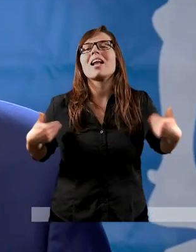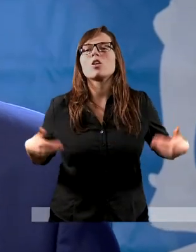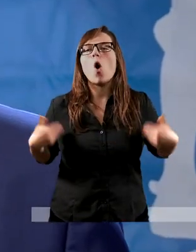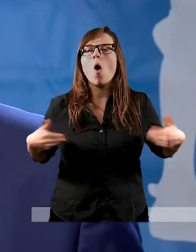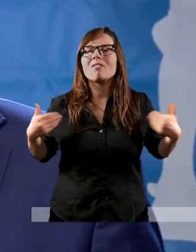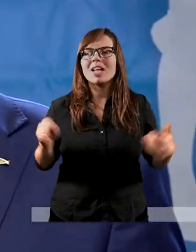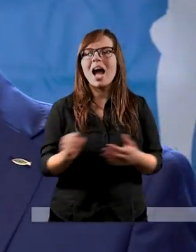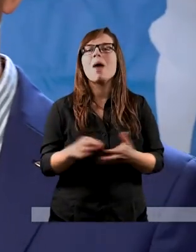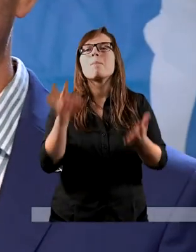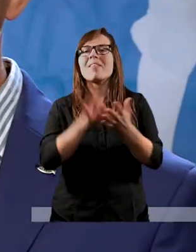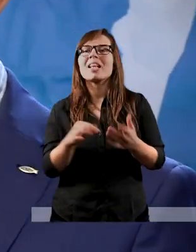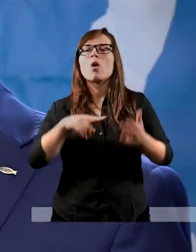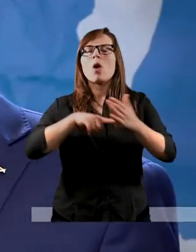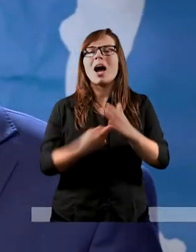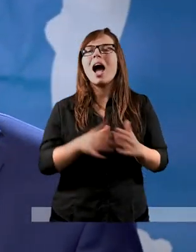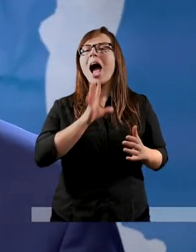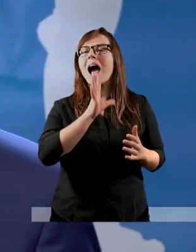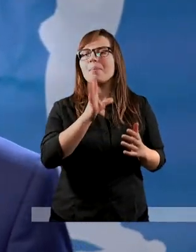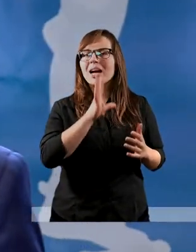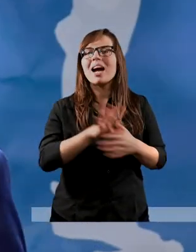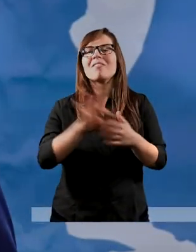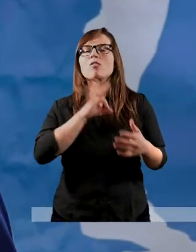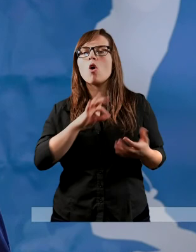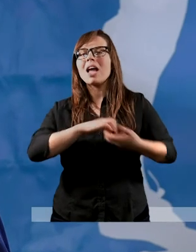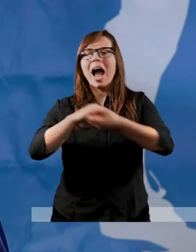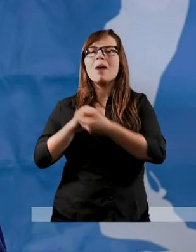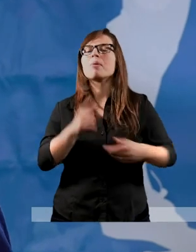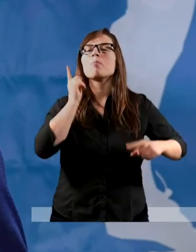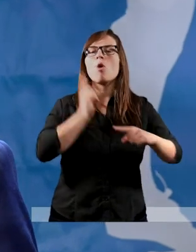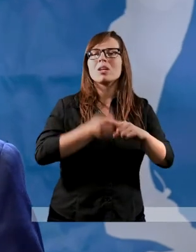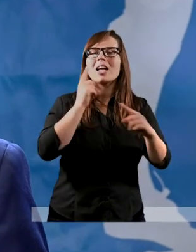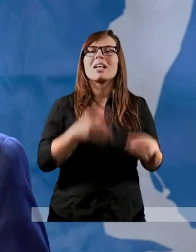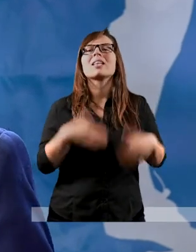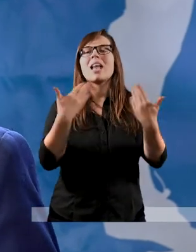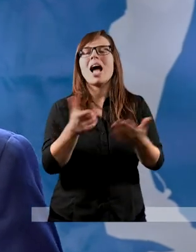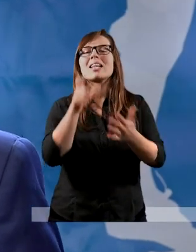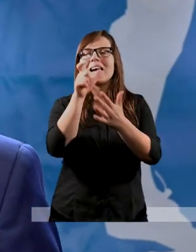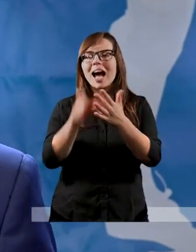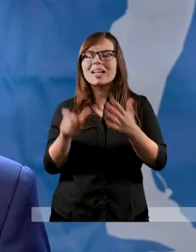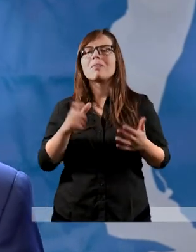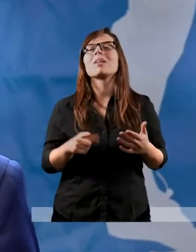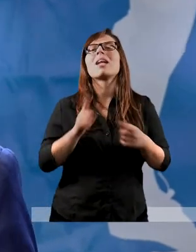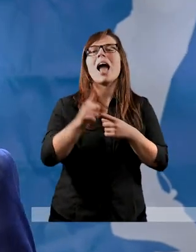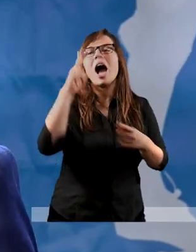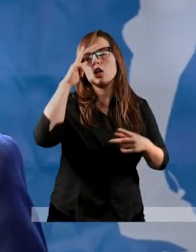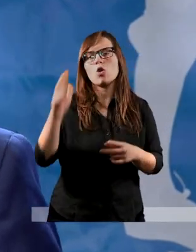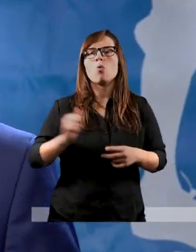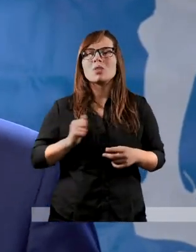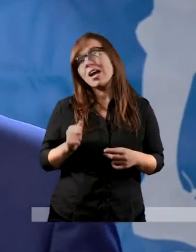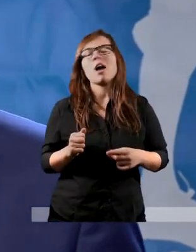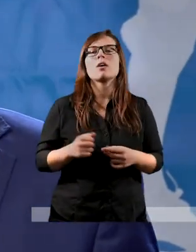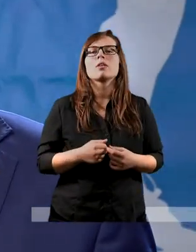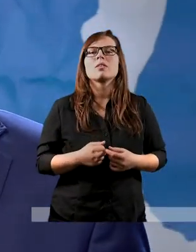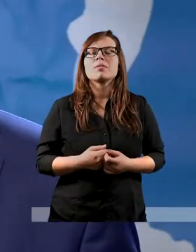zdrowia. Pewnego razu Amerykanie w swojej armii postanowili dać receptę dla żołnierzy,